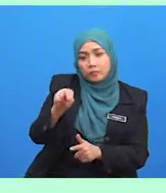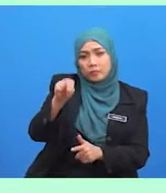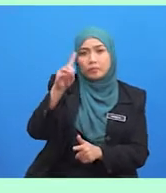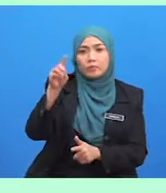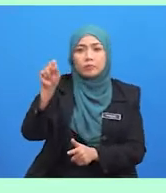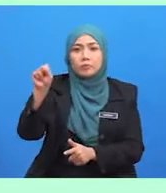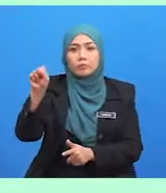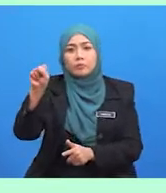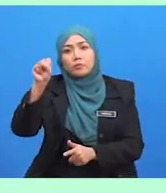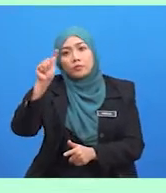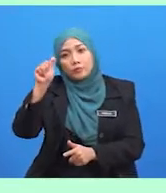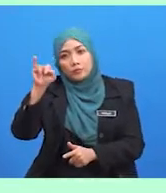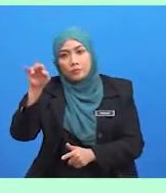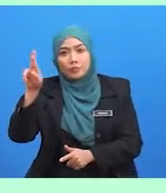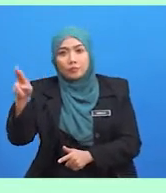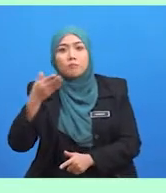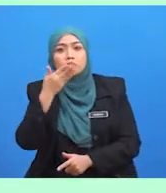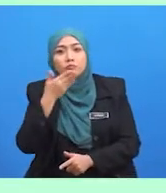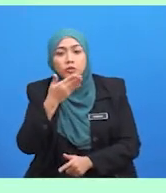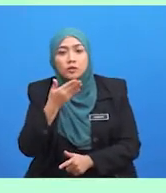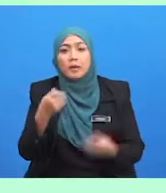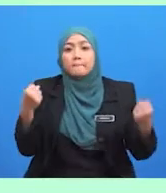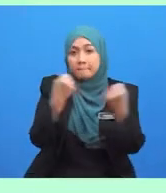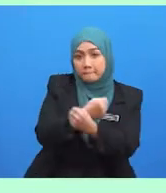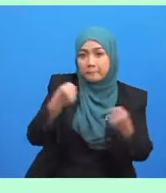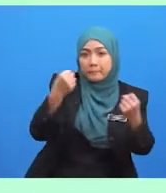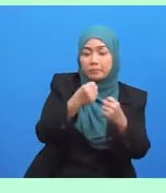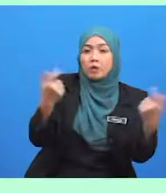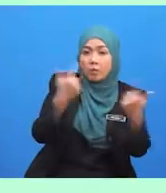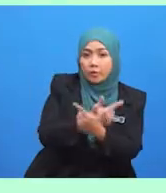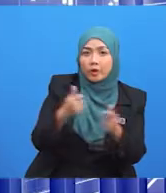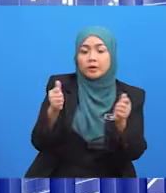supaya dapat bersaing dengan barangan import.